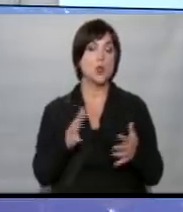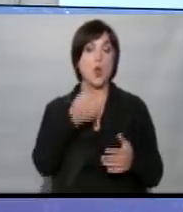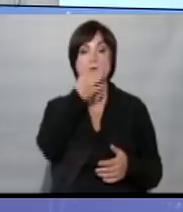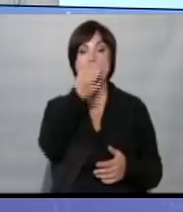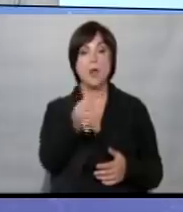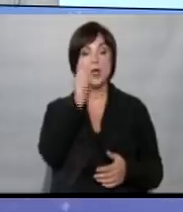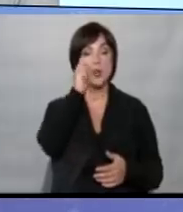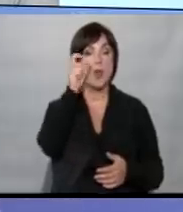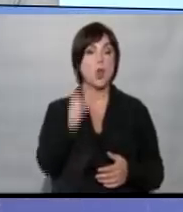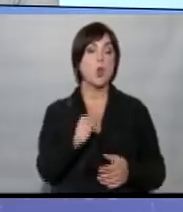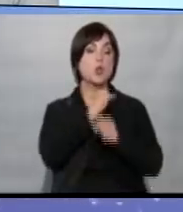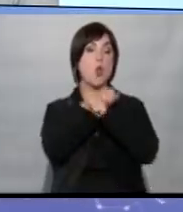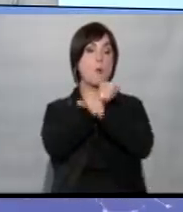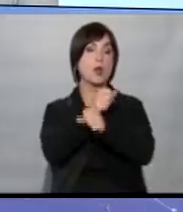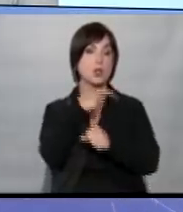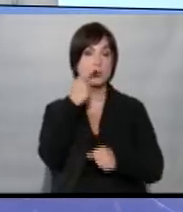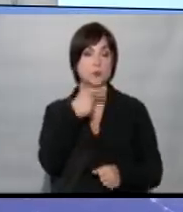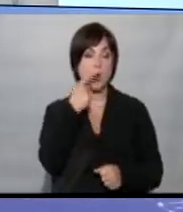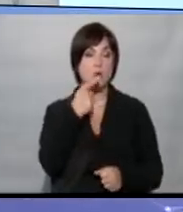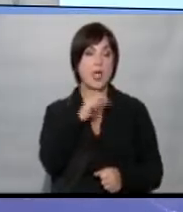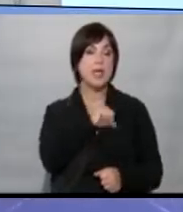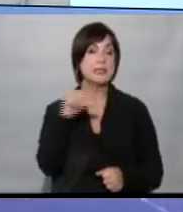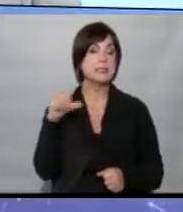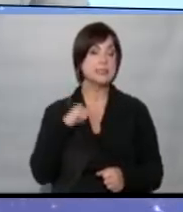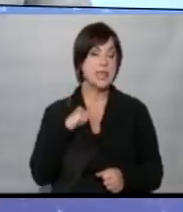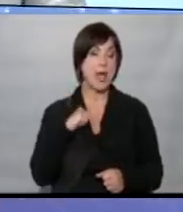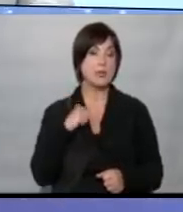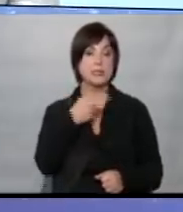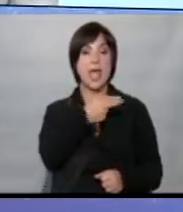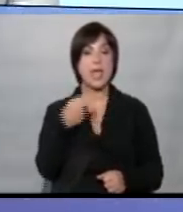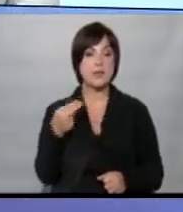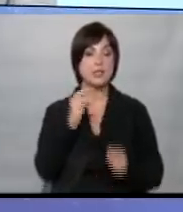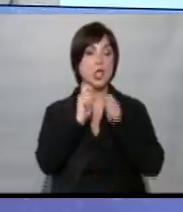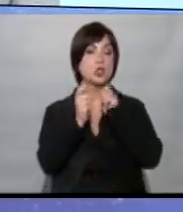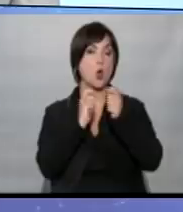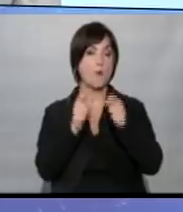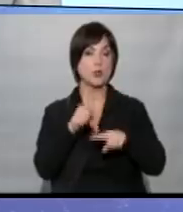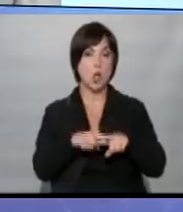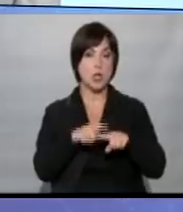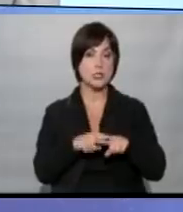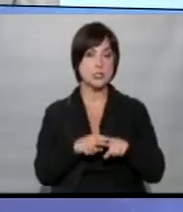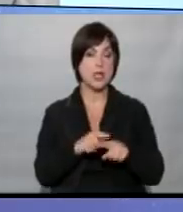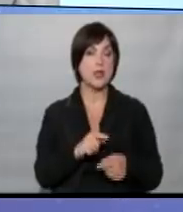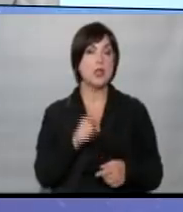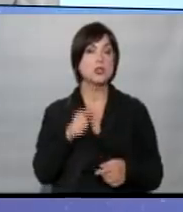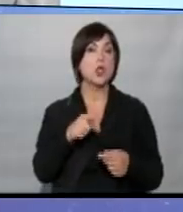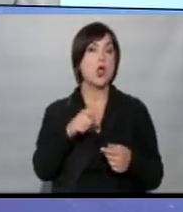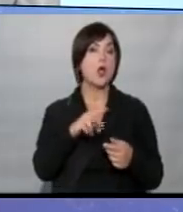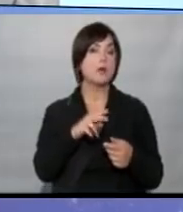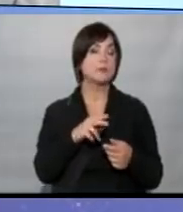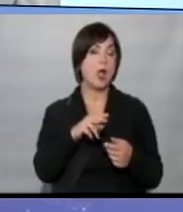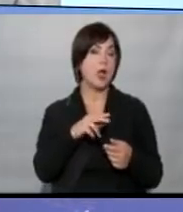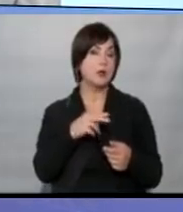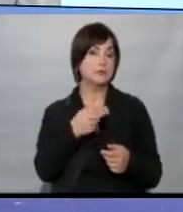прашаме луѓето од бойкотиран, веројатно ќе зборуваме само за името и за договорот со Грција. Меѓутоа, тезите се